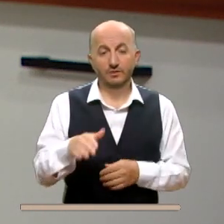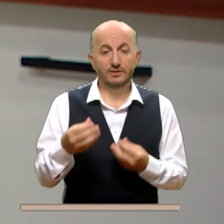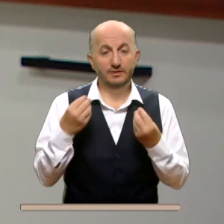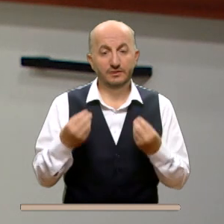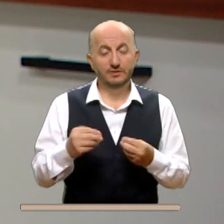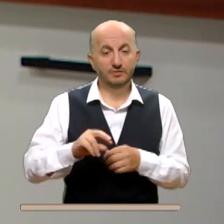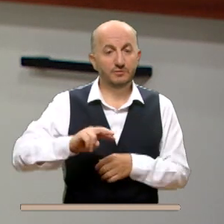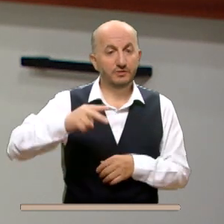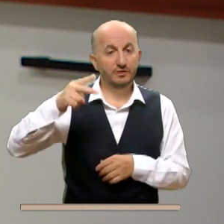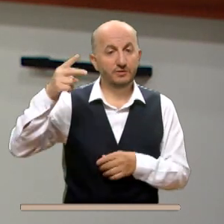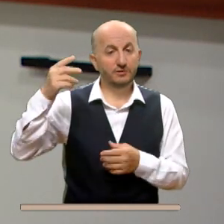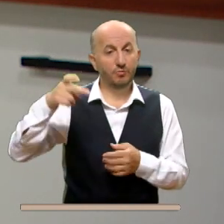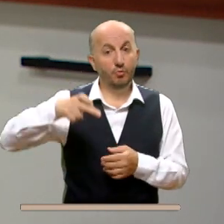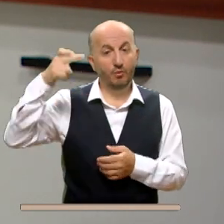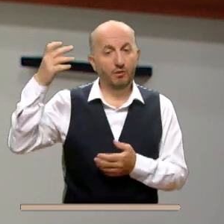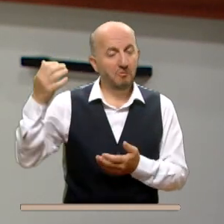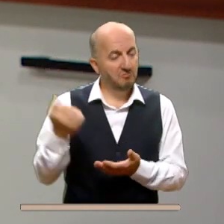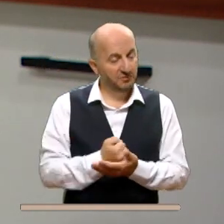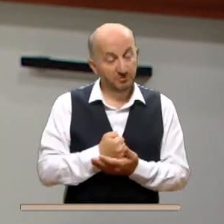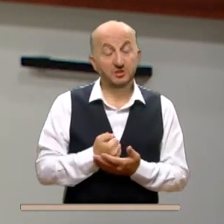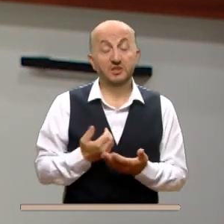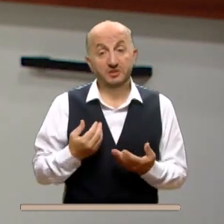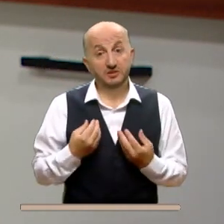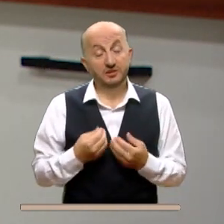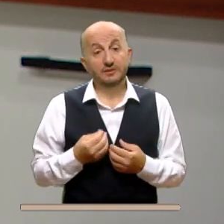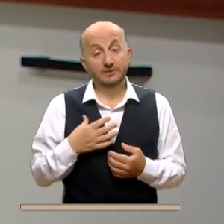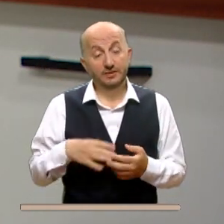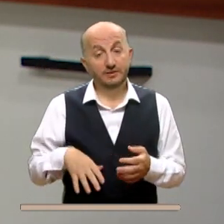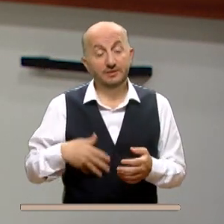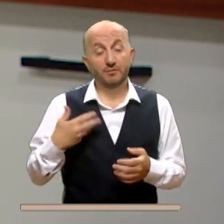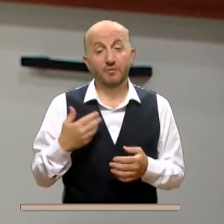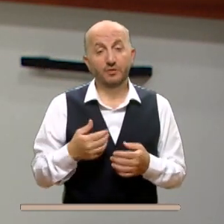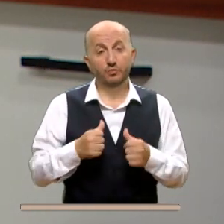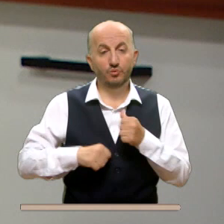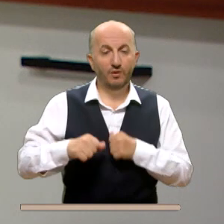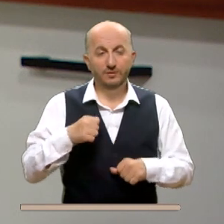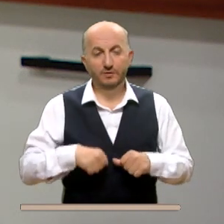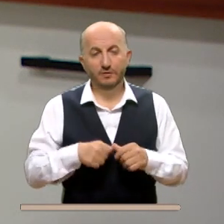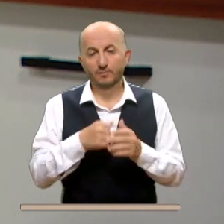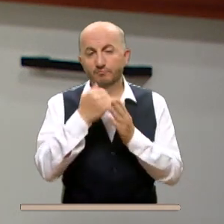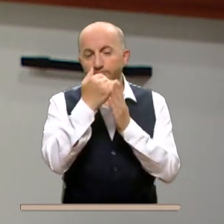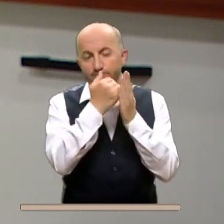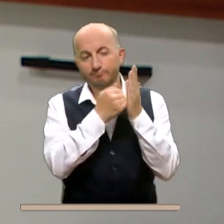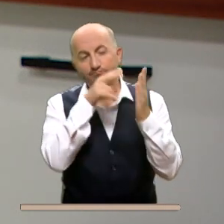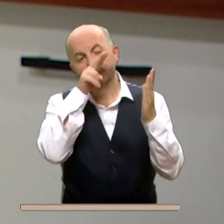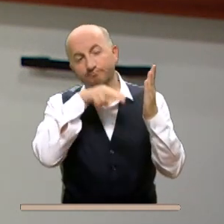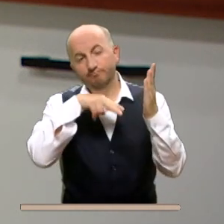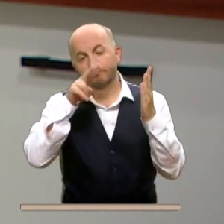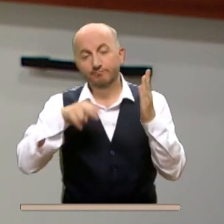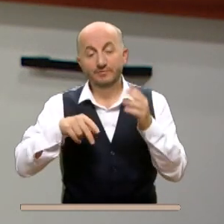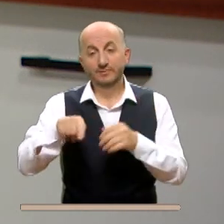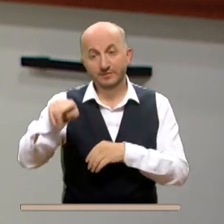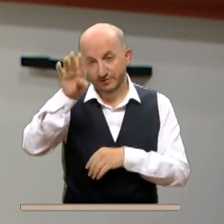derece yapmışlarsa, başarı sıralamaları da iyi ise ister istemez masaya üniversiteleri yatıracaklar. Elbette. Sizler de İstanbul 29